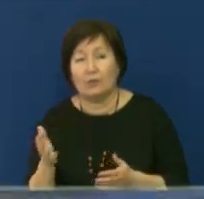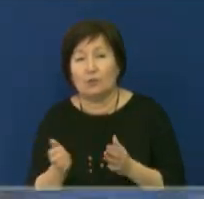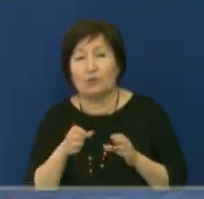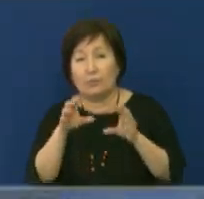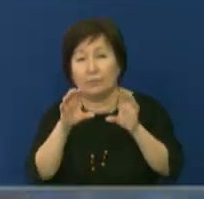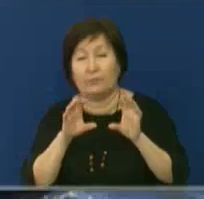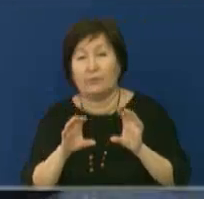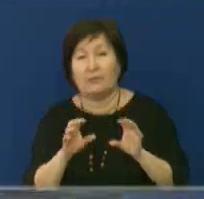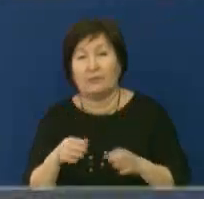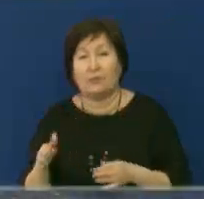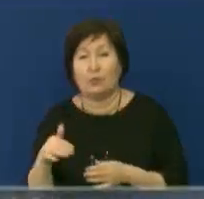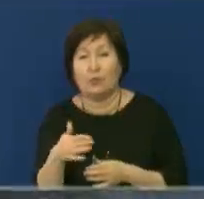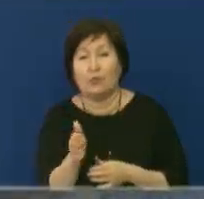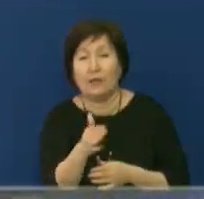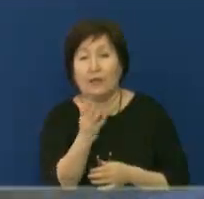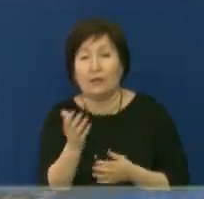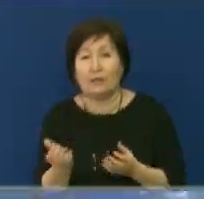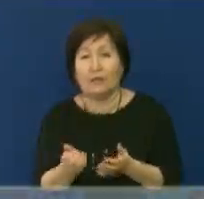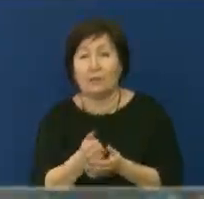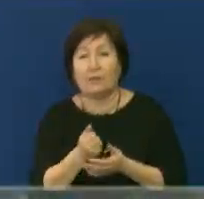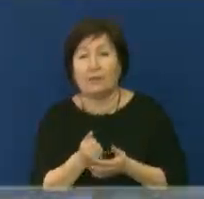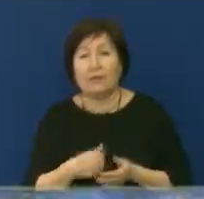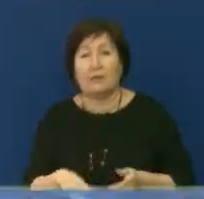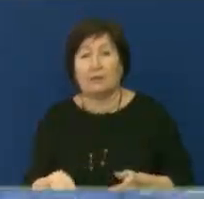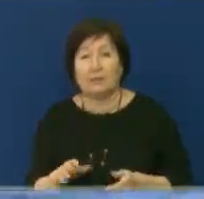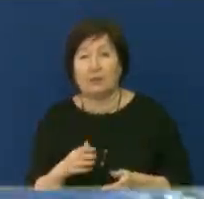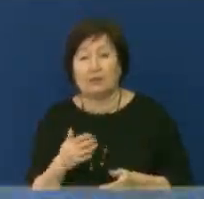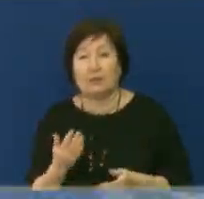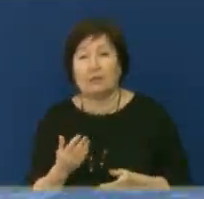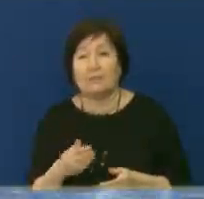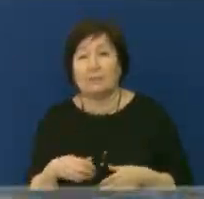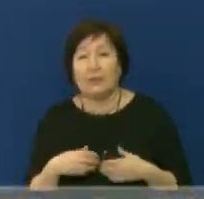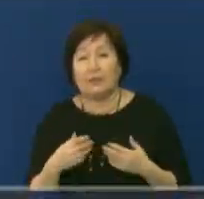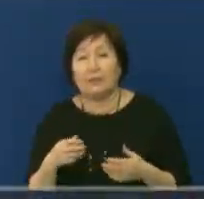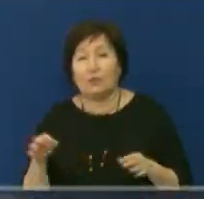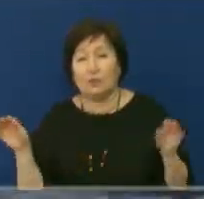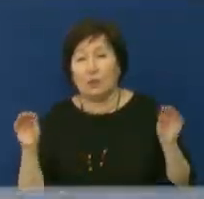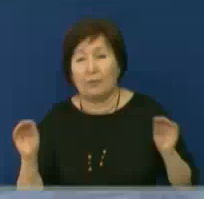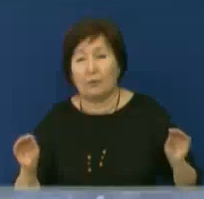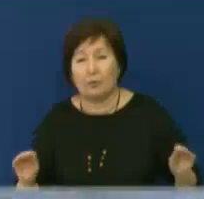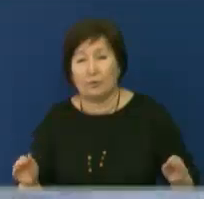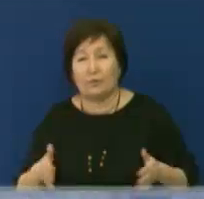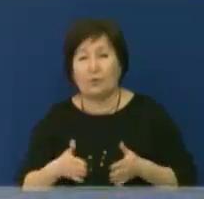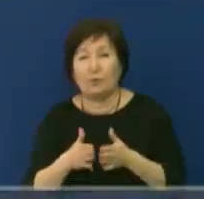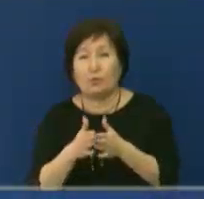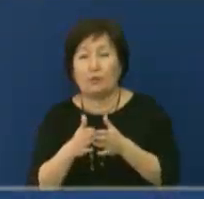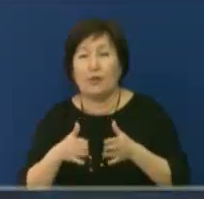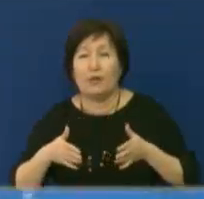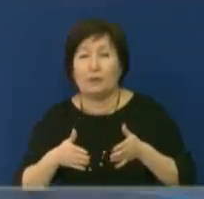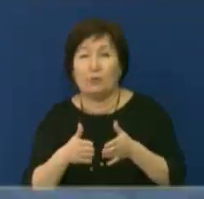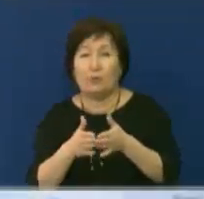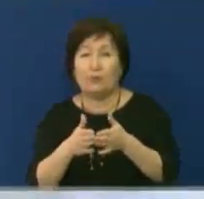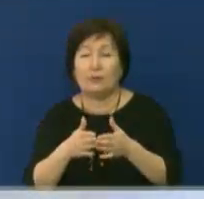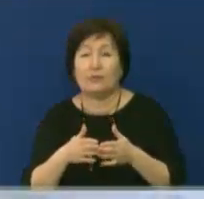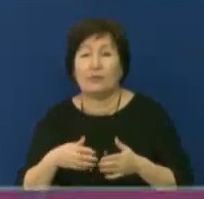тәркіленген. Олардан жалпы 300 келіден астам балық, сондай-ақ қажетті құрал саймандар, қайықтар, қайық моторлары, синтетикалық